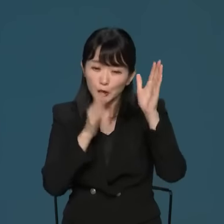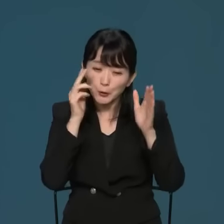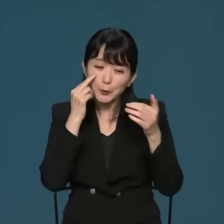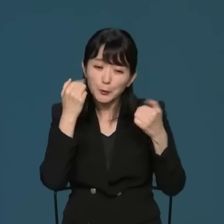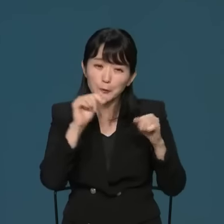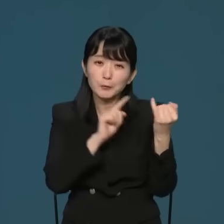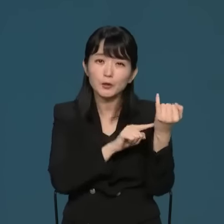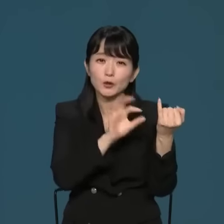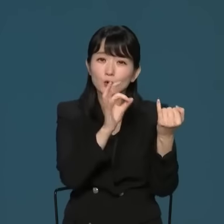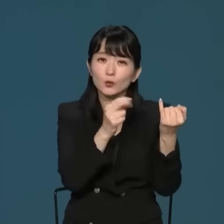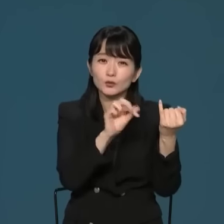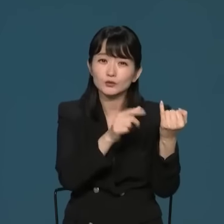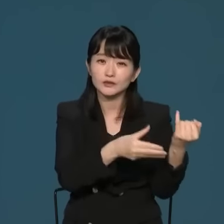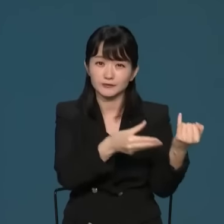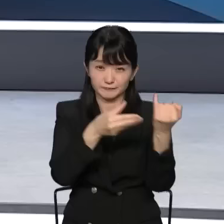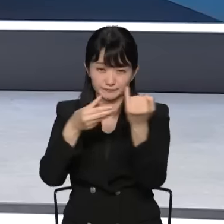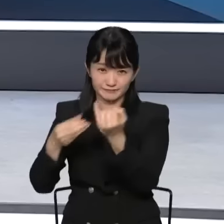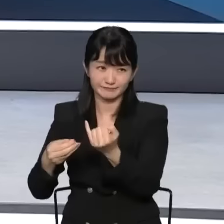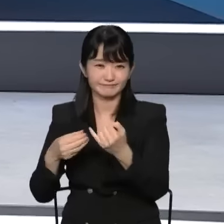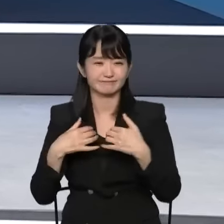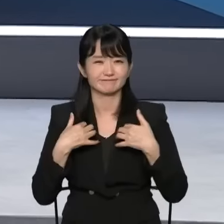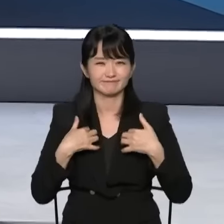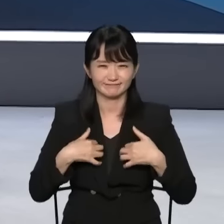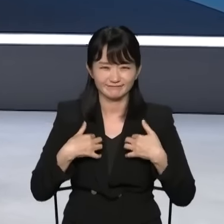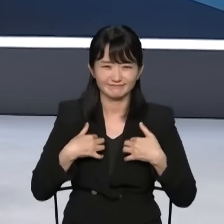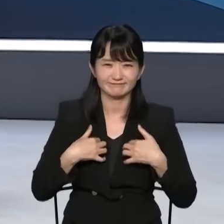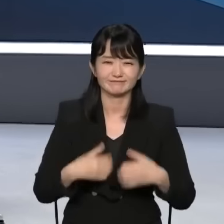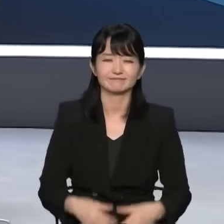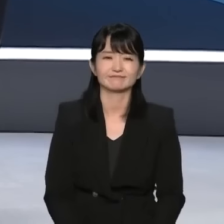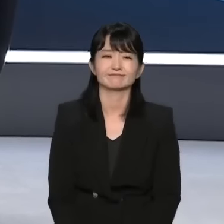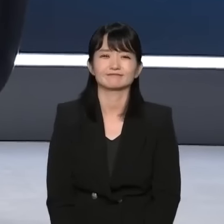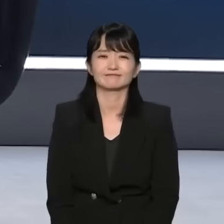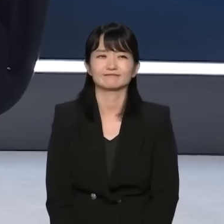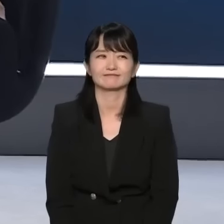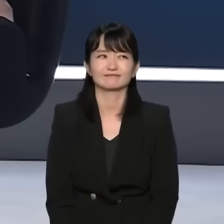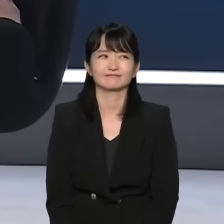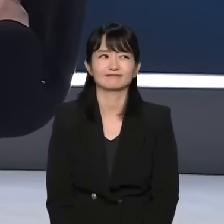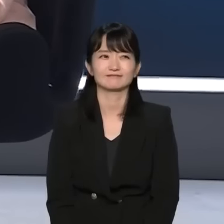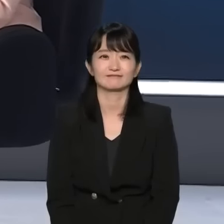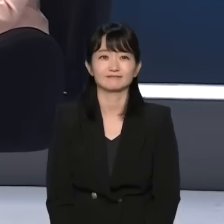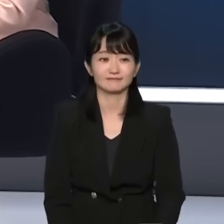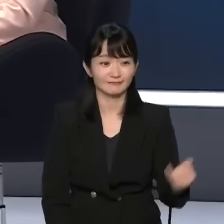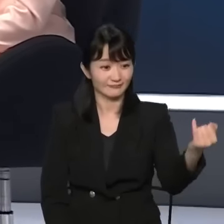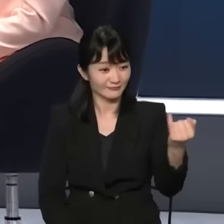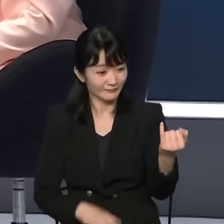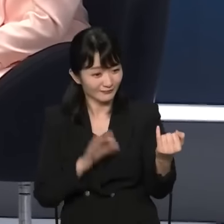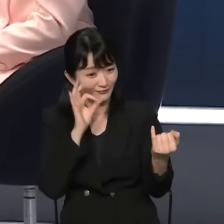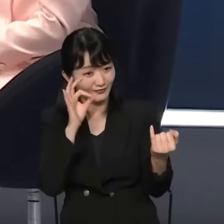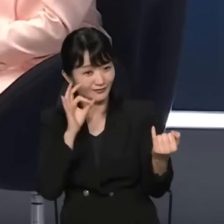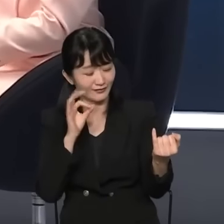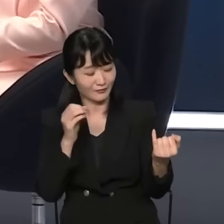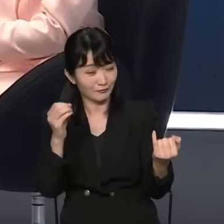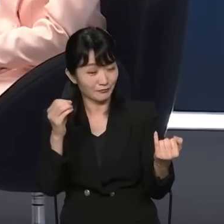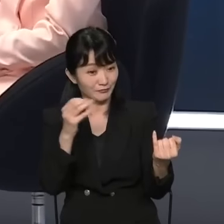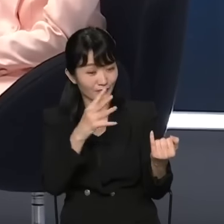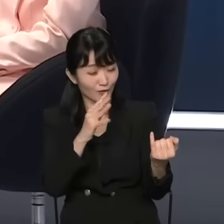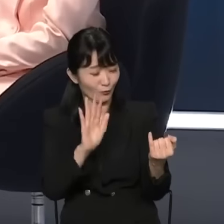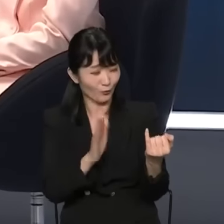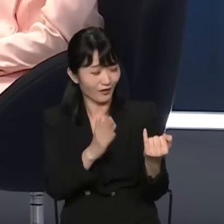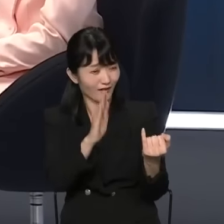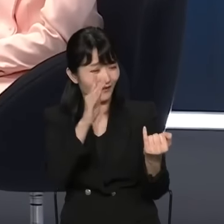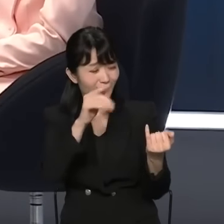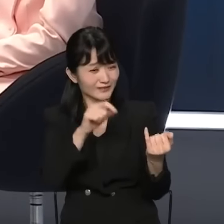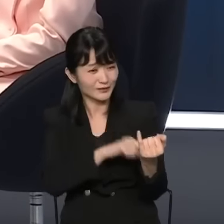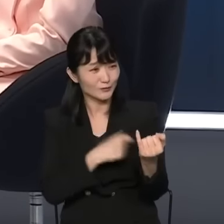옥주현 씨를 뉴스룸에 모셨습니다. 반갑습니다. 반갑습니다. 와, 스튜디오가 빛이 나네요. 오늘 이렇게 특별한